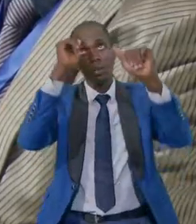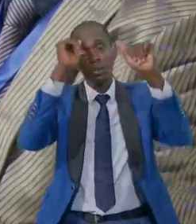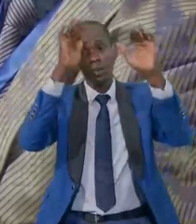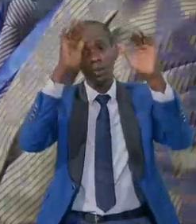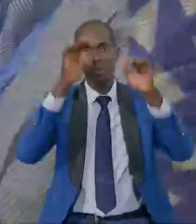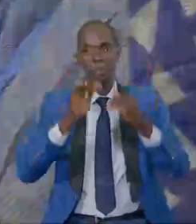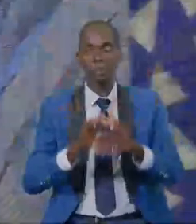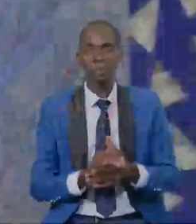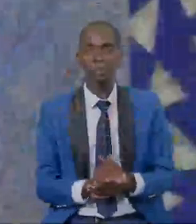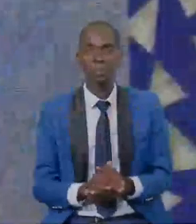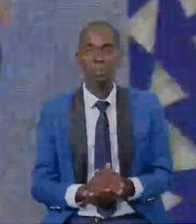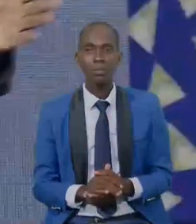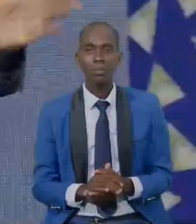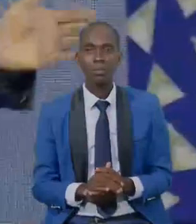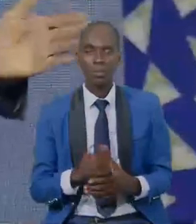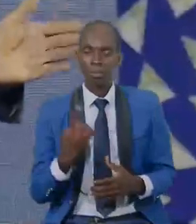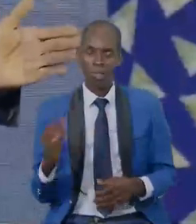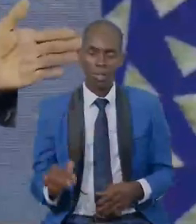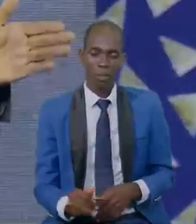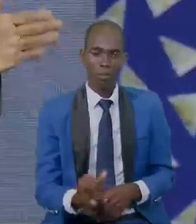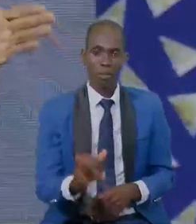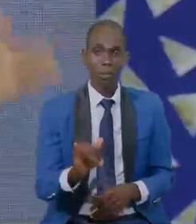puissant, Père éternel.